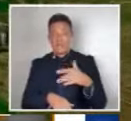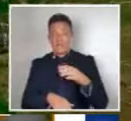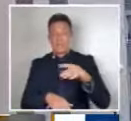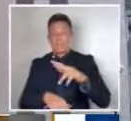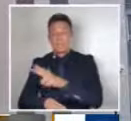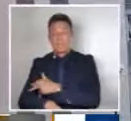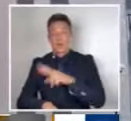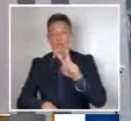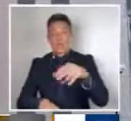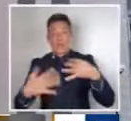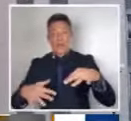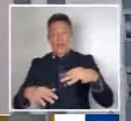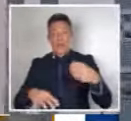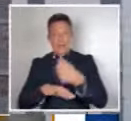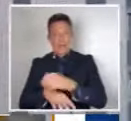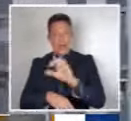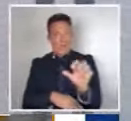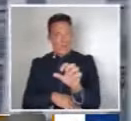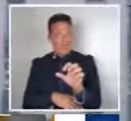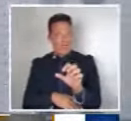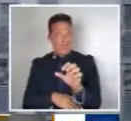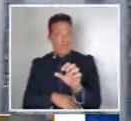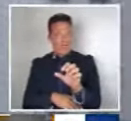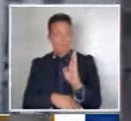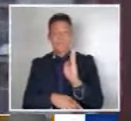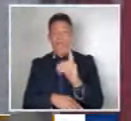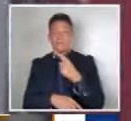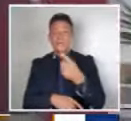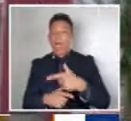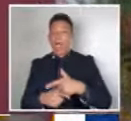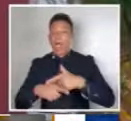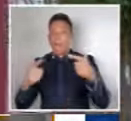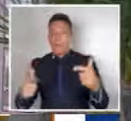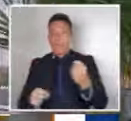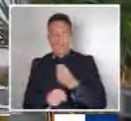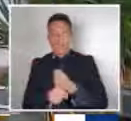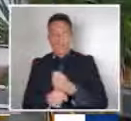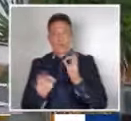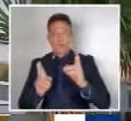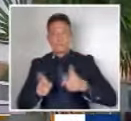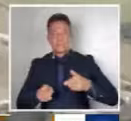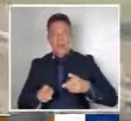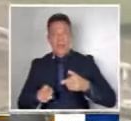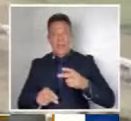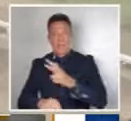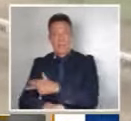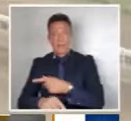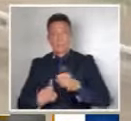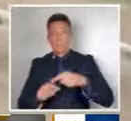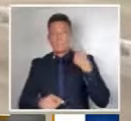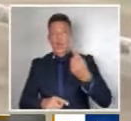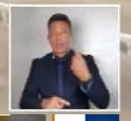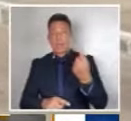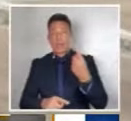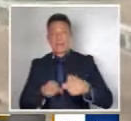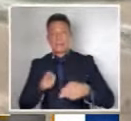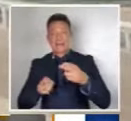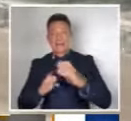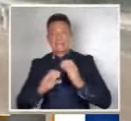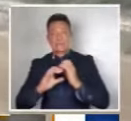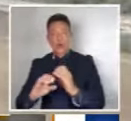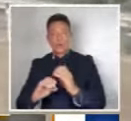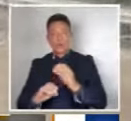cultura. Fra le proposte di Braia, il potenziamento dell'ospedale Madonna delle Grazie e il miglioramento dei trasporti. Non soltanto la ferrovia nazionale,